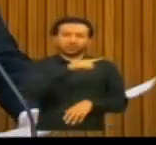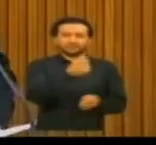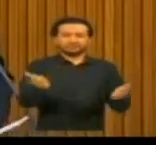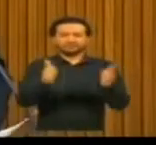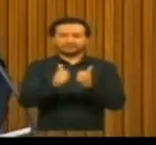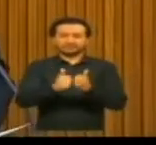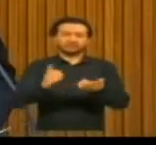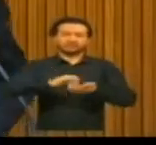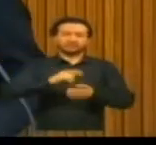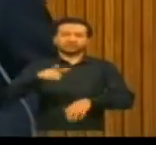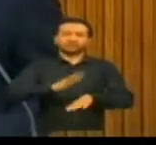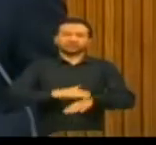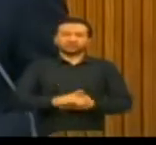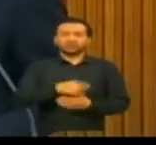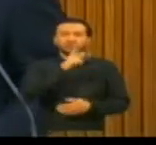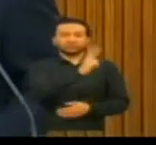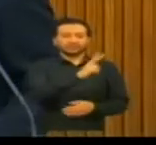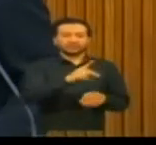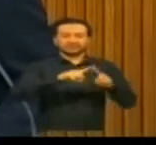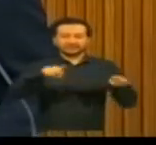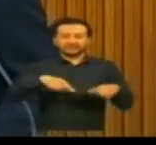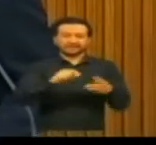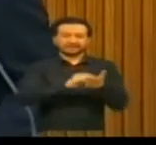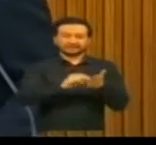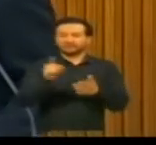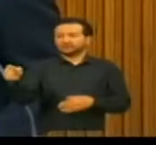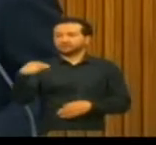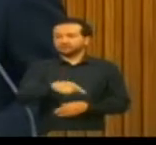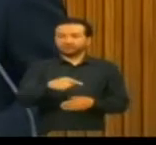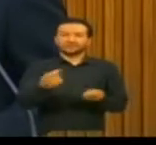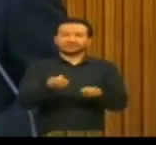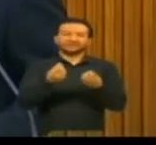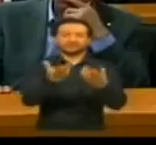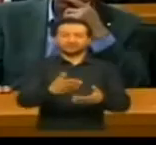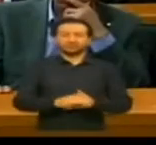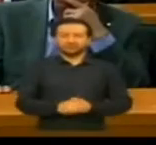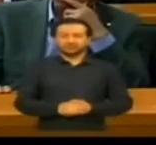işbirliği içinde bunu yapıyorsunuz. Onların reçeteleri var ve sizler onu uyguluyorsunuz.